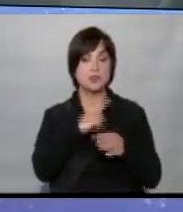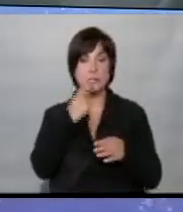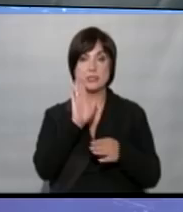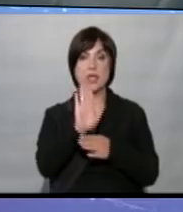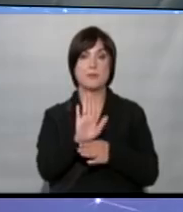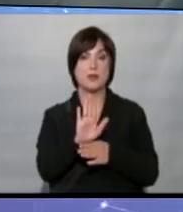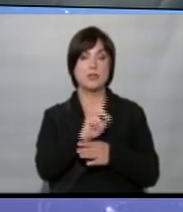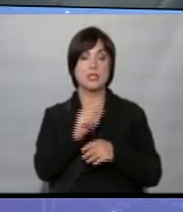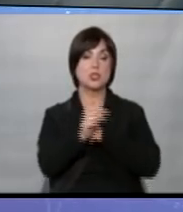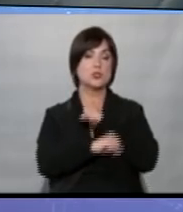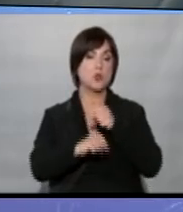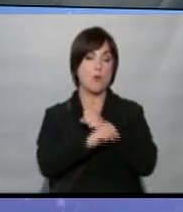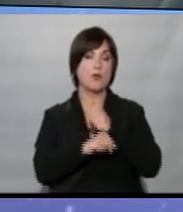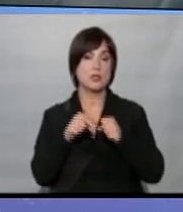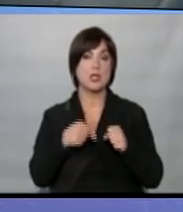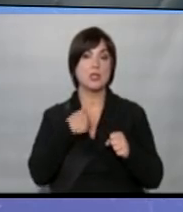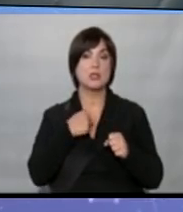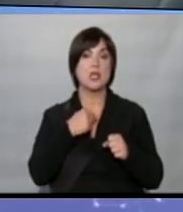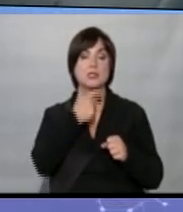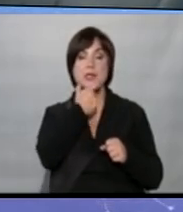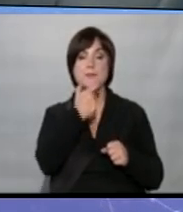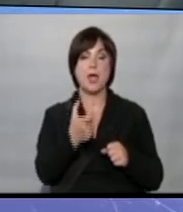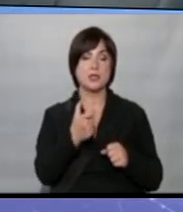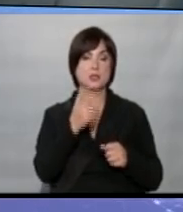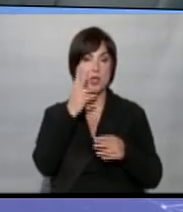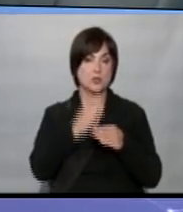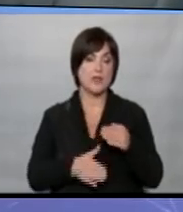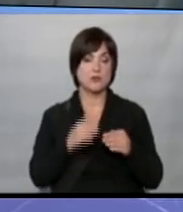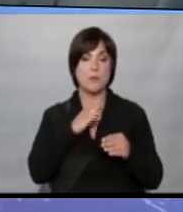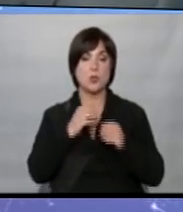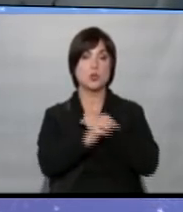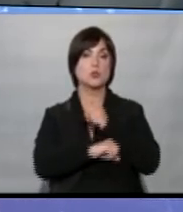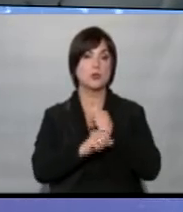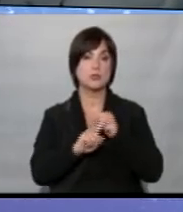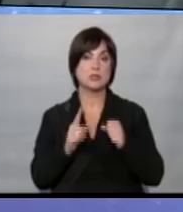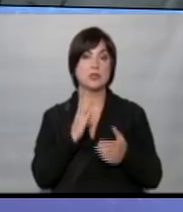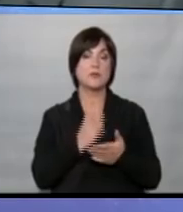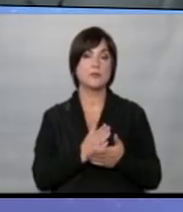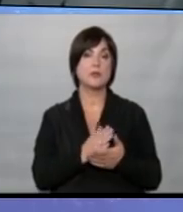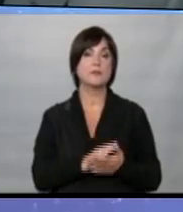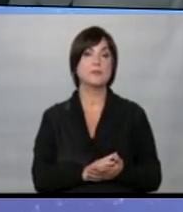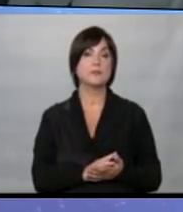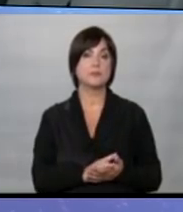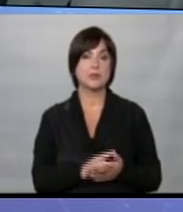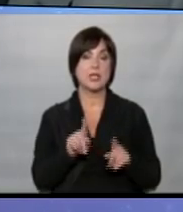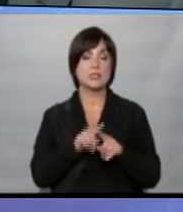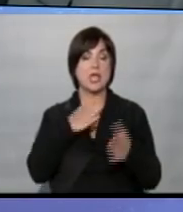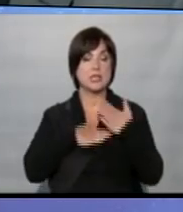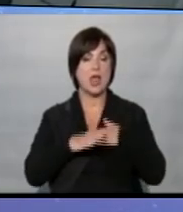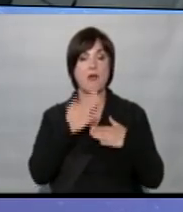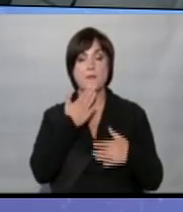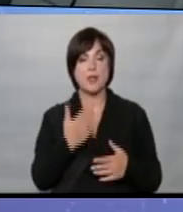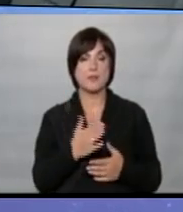представив, јас не сум студент во моментов, јас сум двоен магистар, што веќе го завршив моето студирање, затоа не трагам од позиција толку, исто и на мене, фала